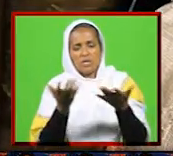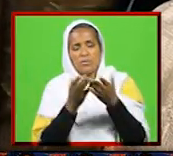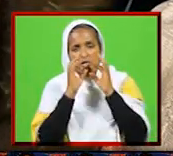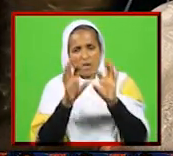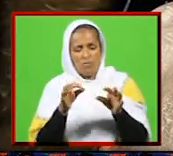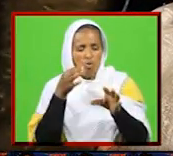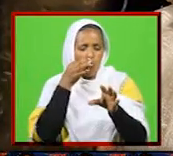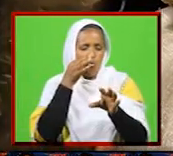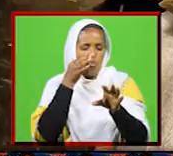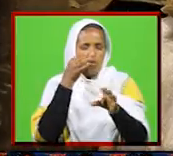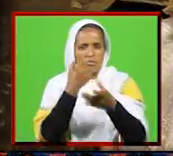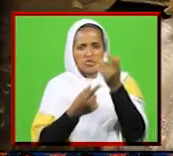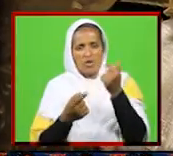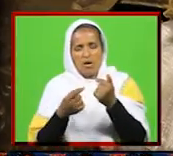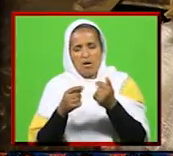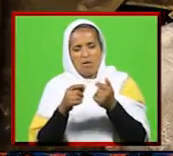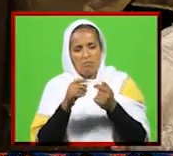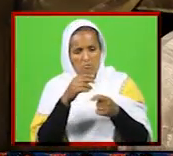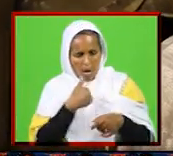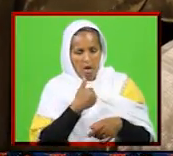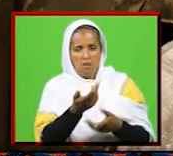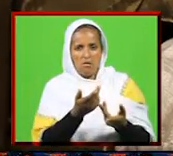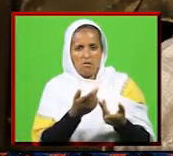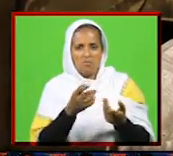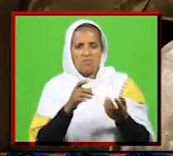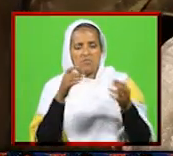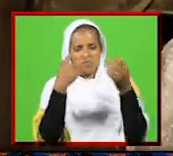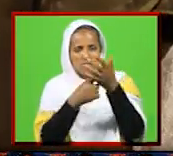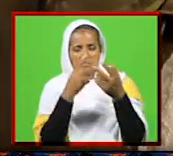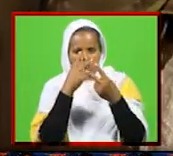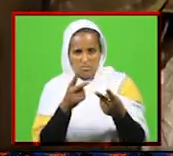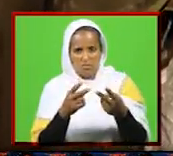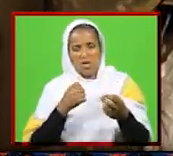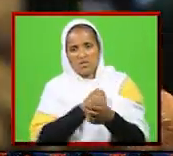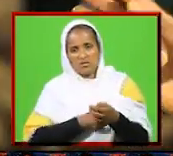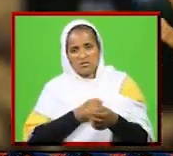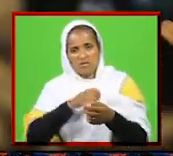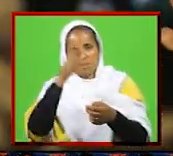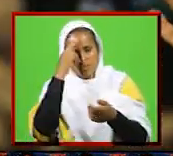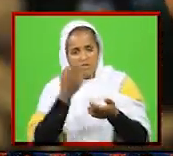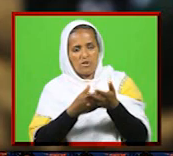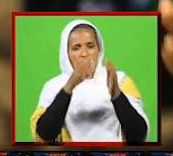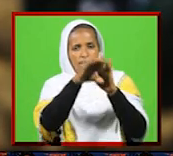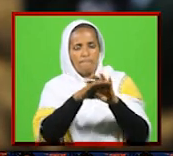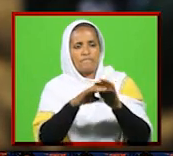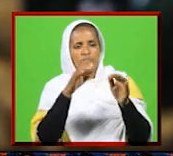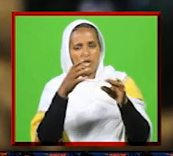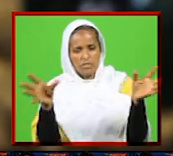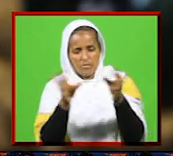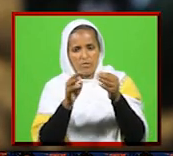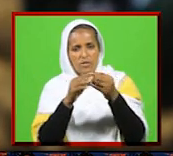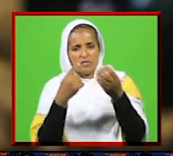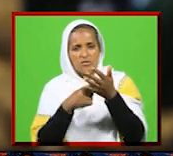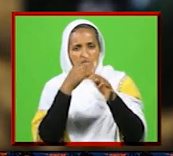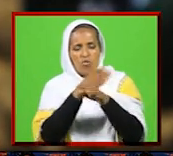አይጥ ተጫውቷታል። ጠቅላላ ንብረት የለም። ቆዳው ብቻ ብራን የእንትኑ ቆዳ ብቻ ነው እየንኳኳ ለዚህ ብታዩተኝ